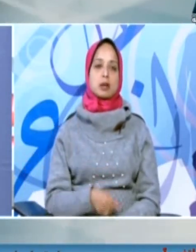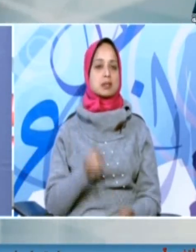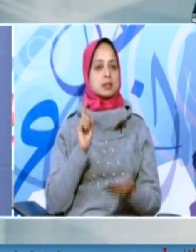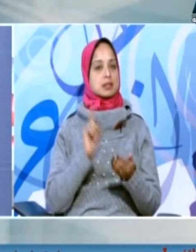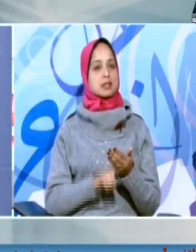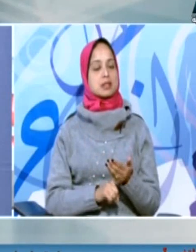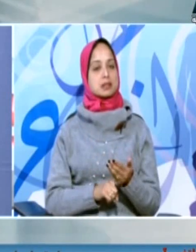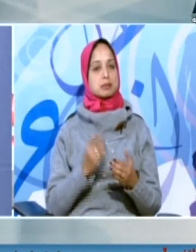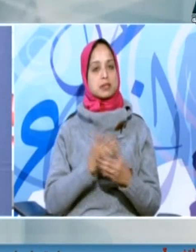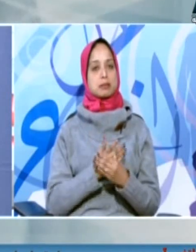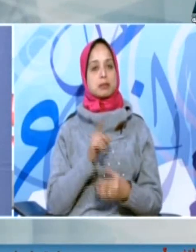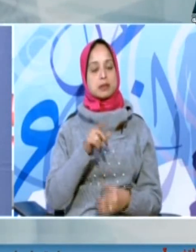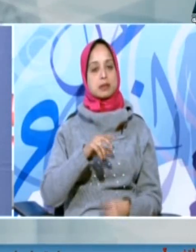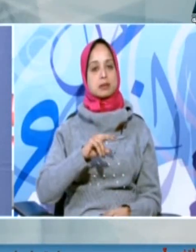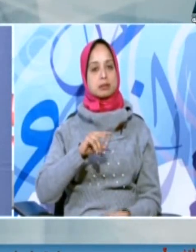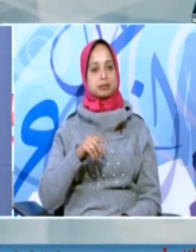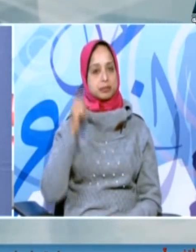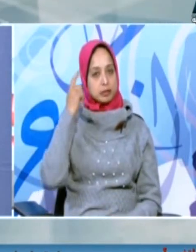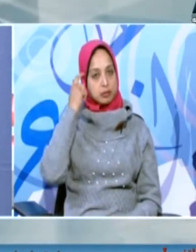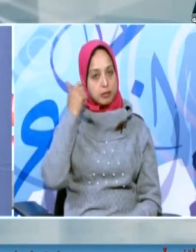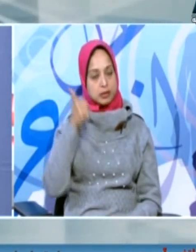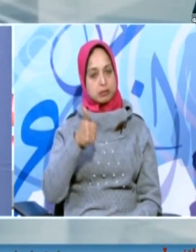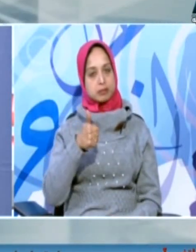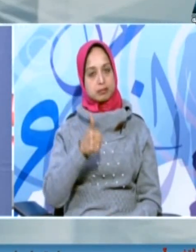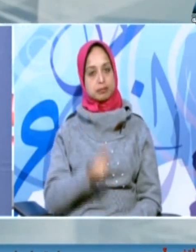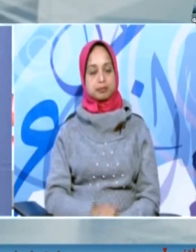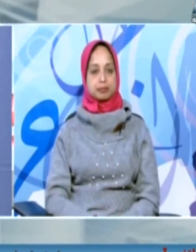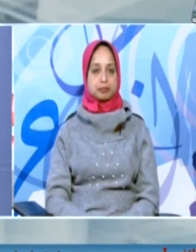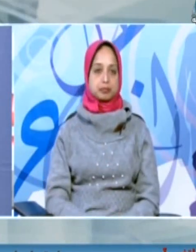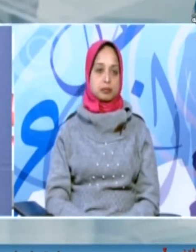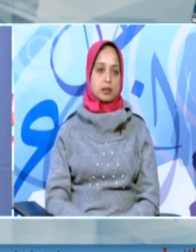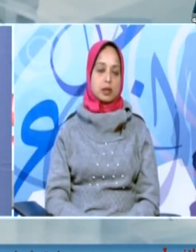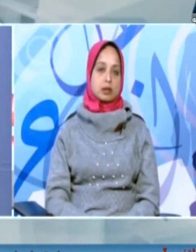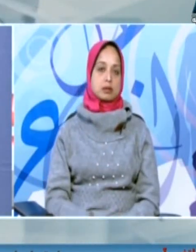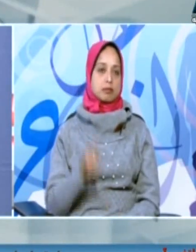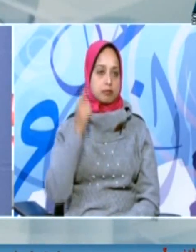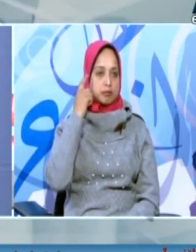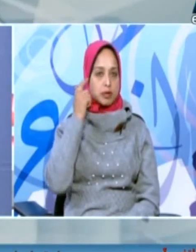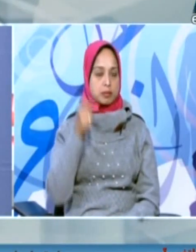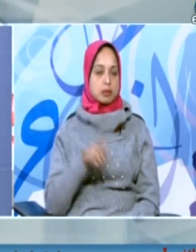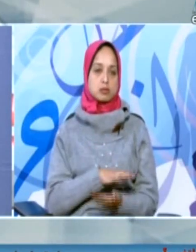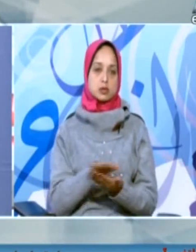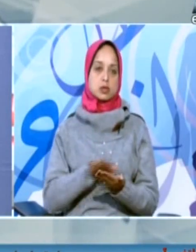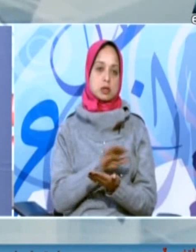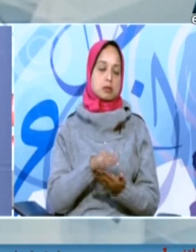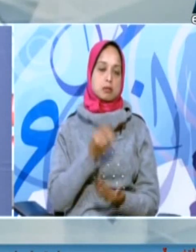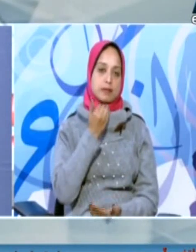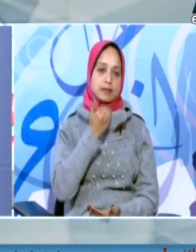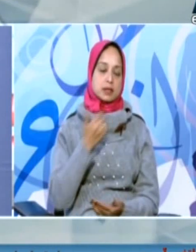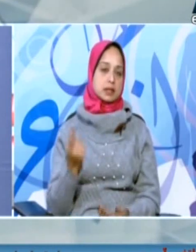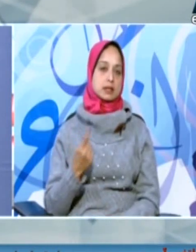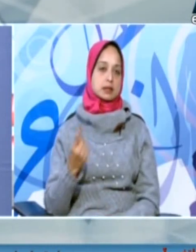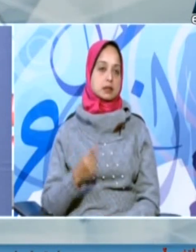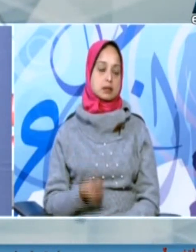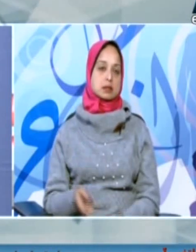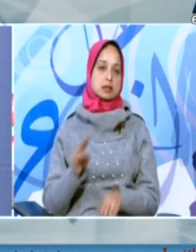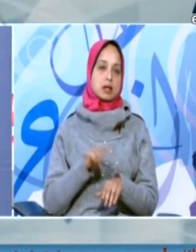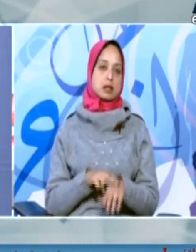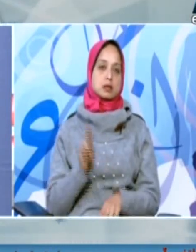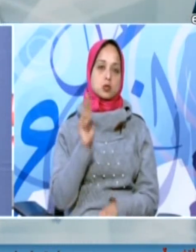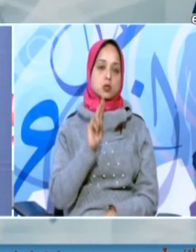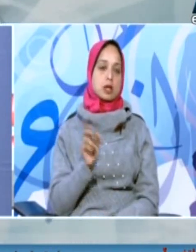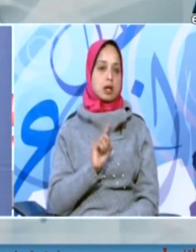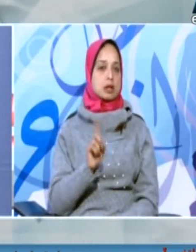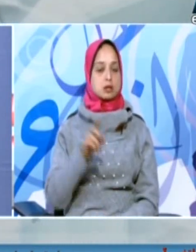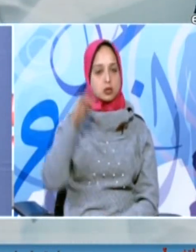عشان ما تلخبطكيش. انت معايا كده؟ معاك. فما فيش مشكله، ما تقلقيش يعني ان شاء الله. ماشي. حاجه ثانيه؟ لا